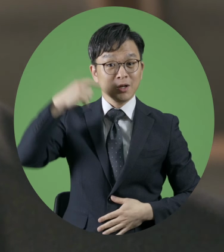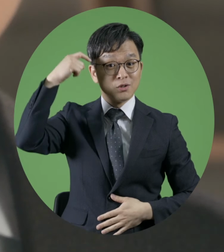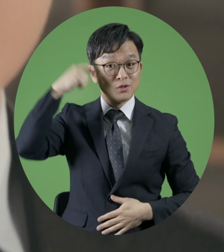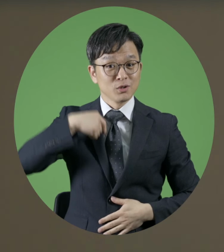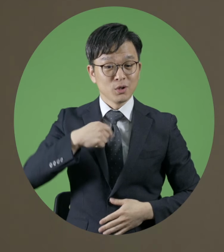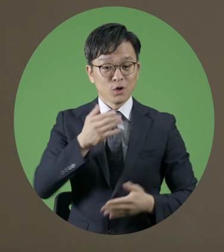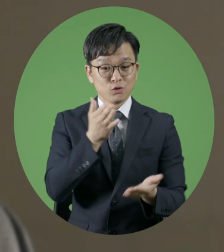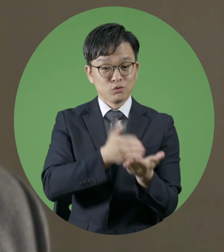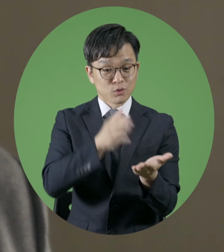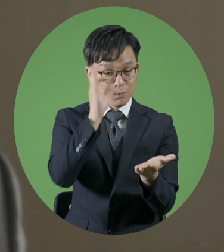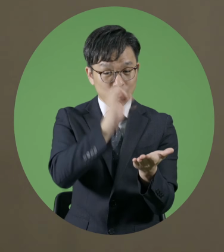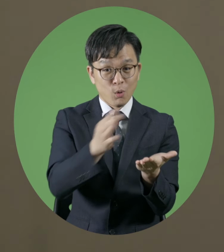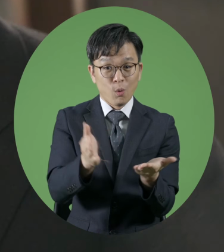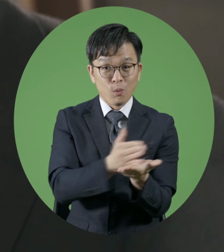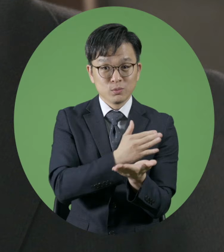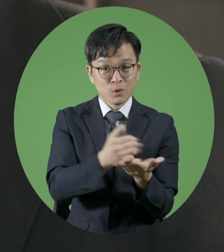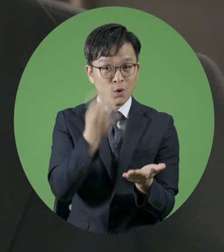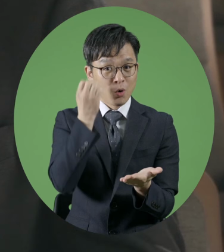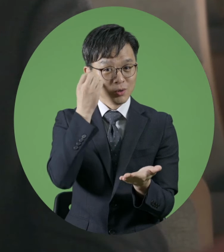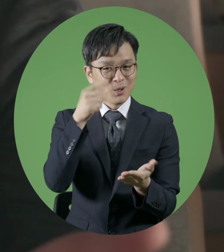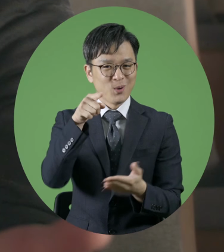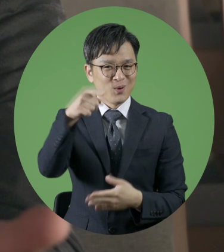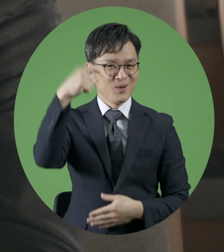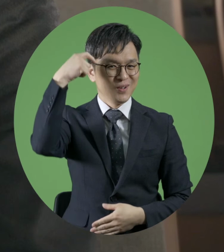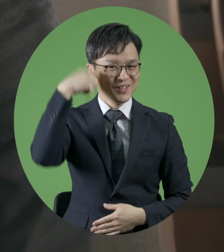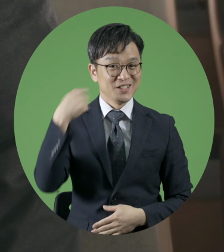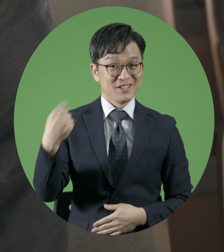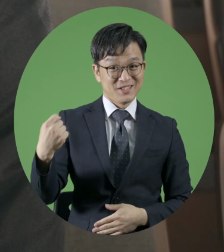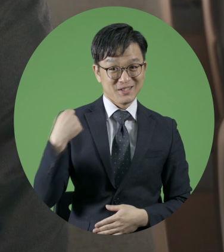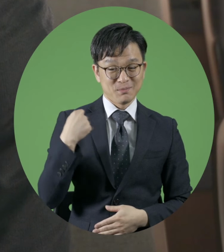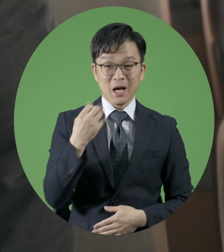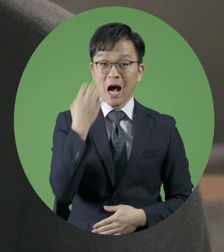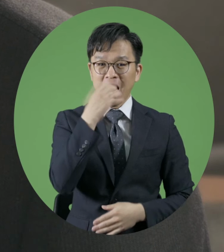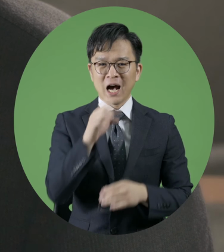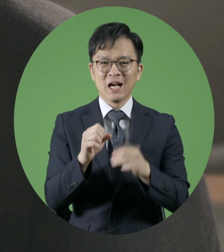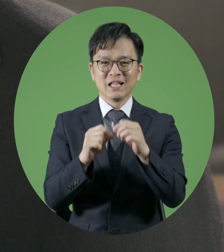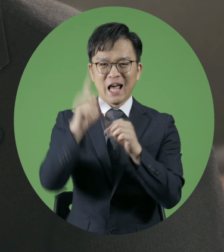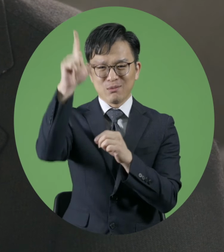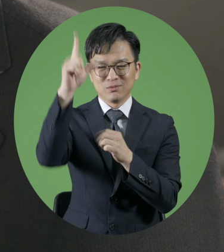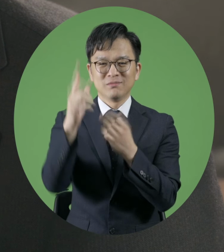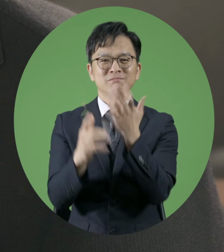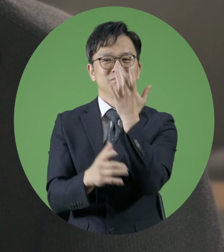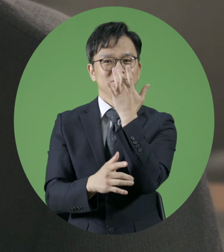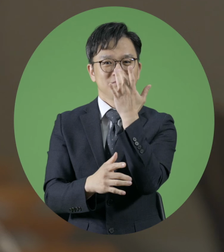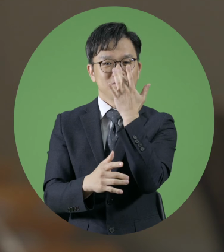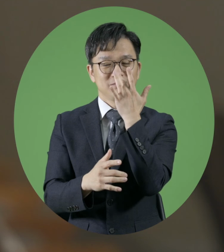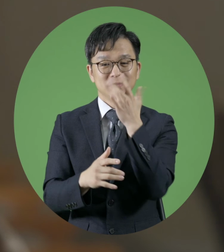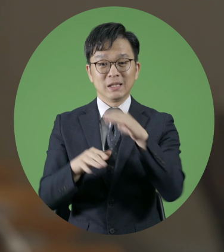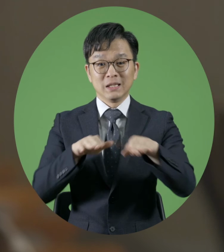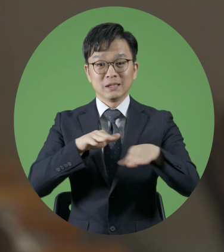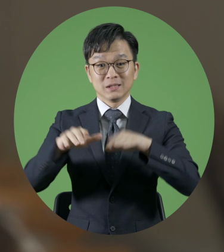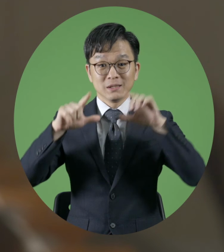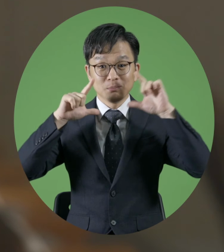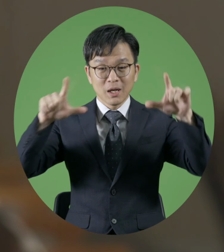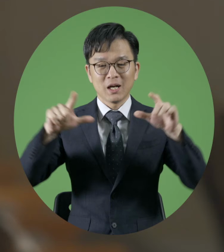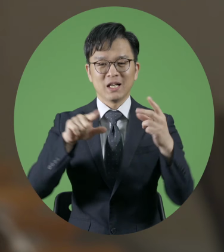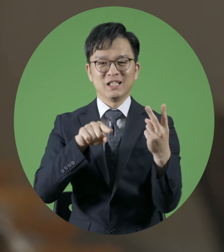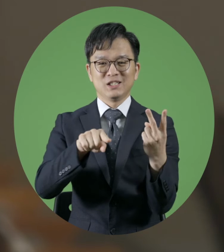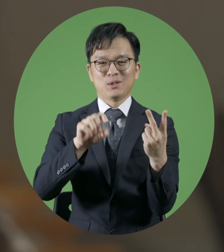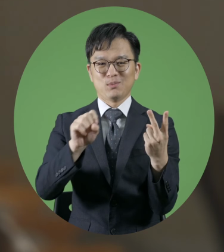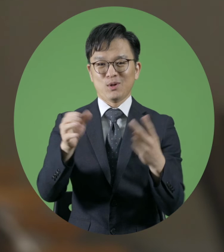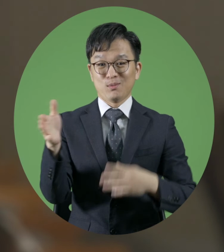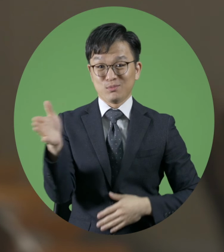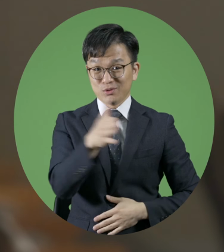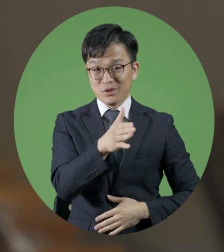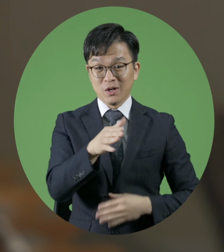진동을 느꼈는데 뉴스에는 안 나온다. 와우, 정말 감각이 뛰어난 거예요. 대부분은 그걸 못 느끼죠. 지진 통보 기준은